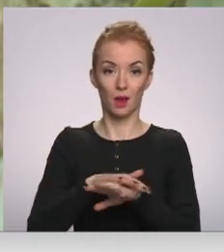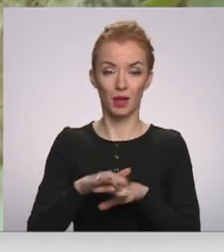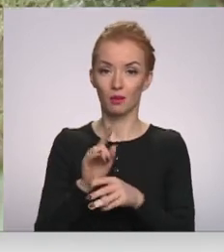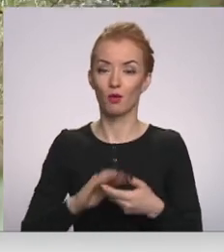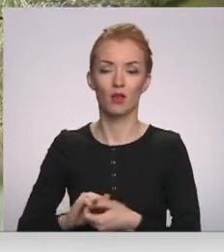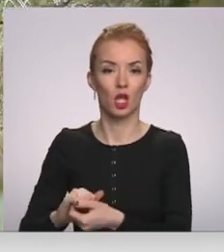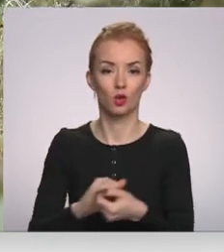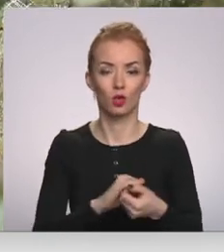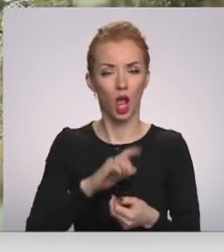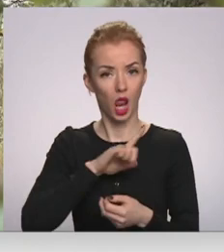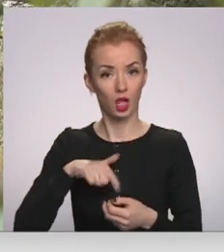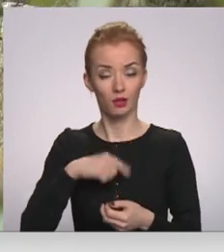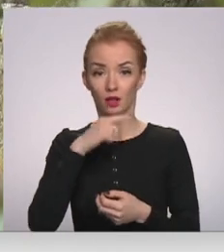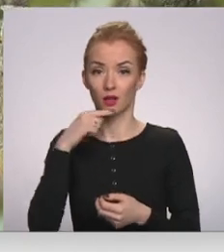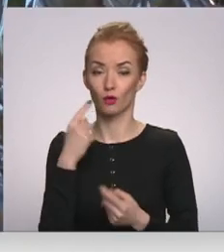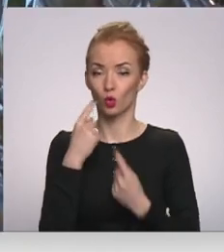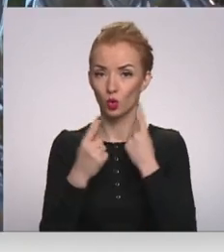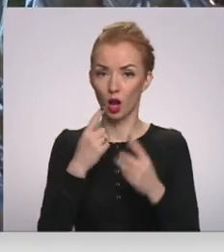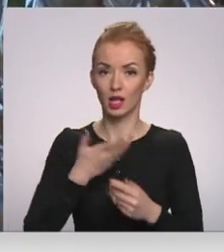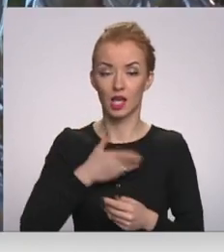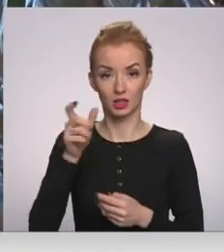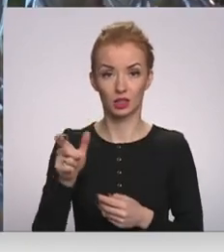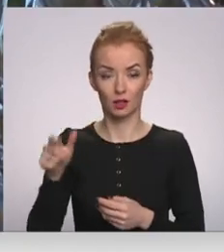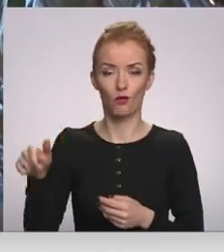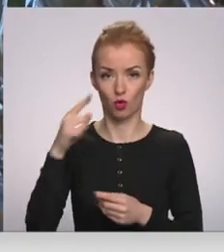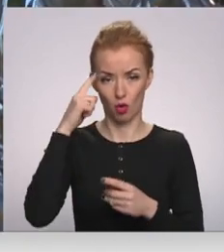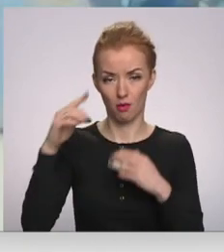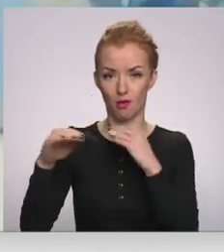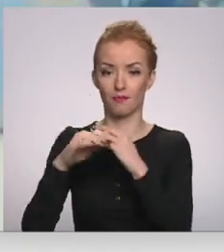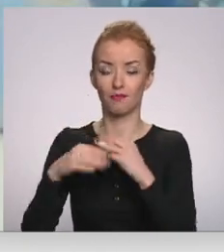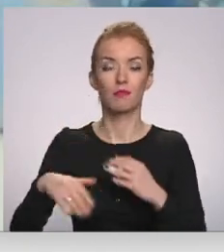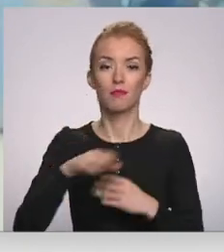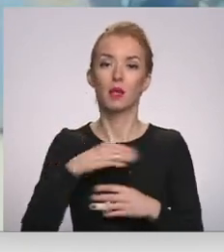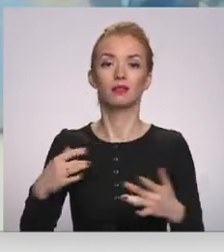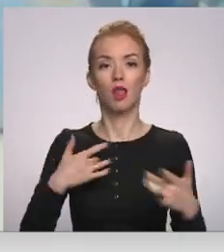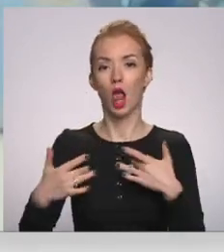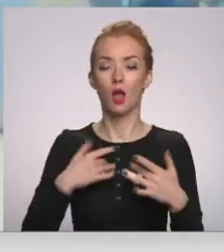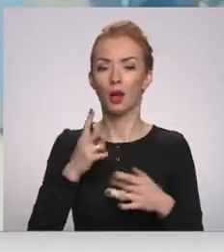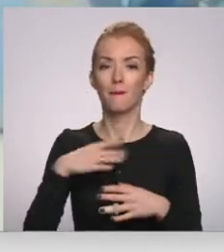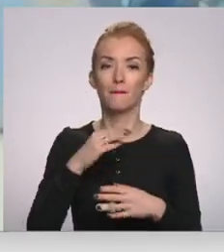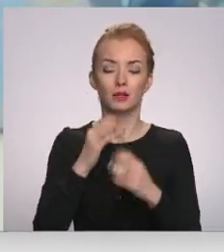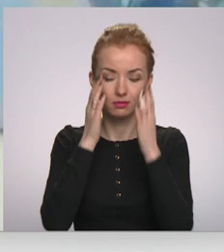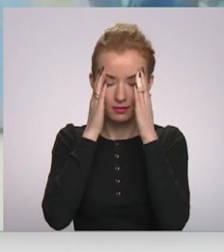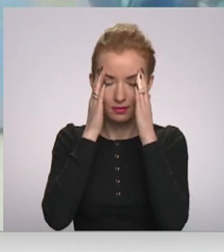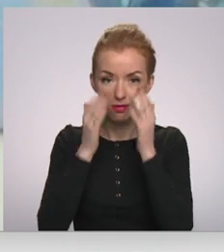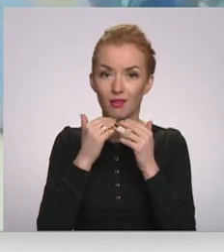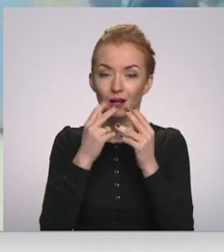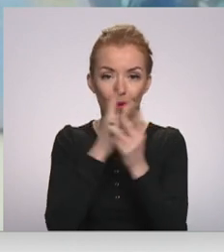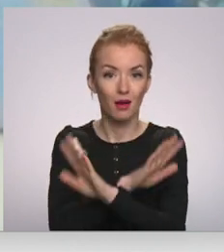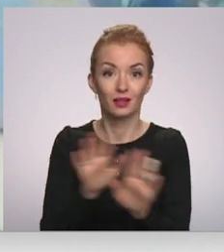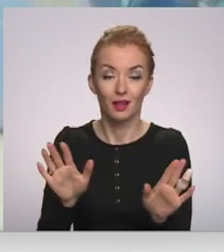vienota. Latviski un krieviski runājošo iedzīvotāju viedoklis sakrīt. Mēs izliekamies, ka mēs negribam to redzēt, jo